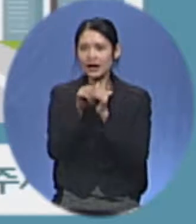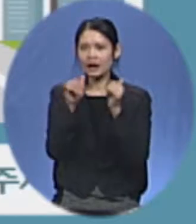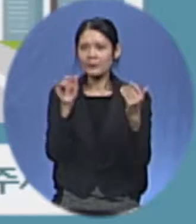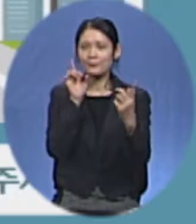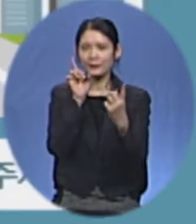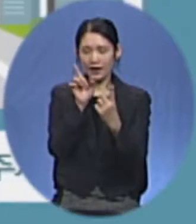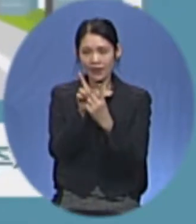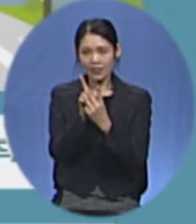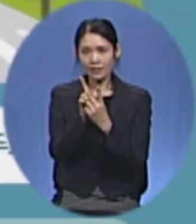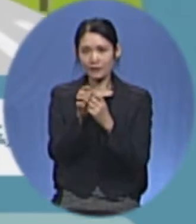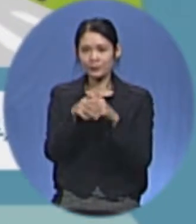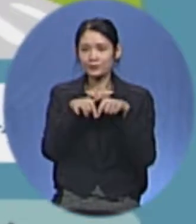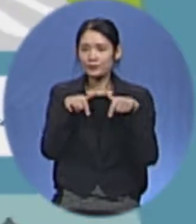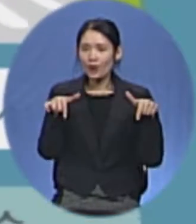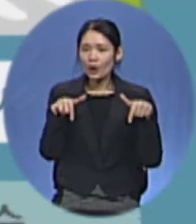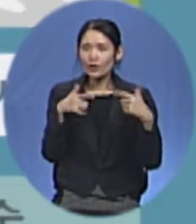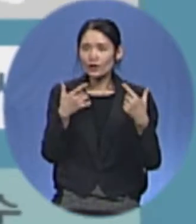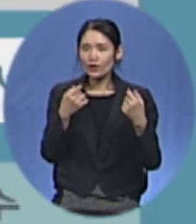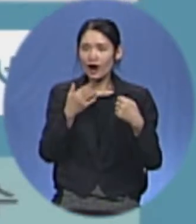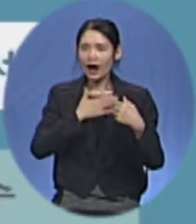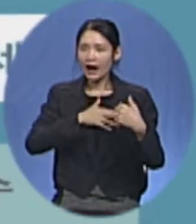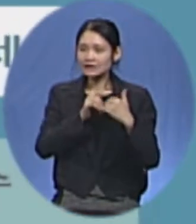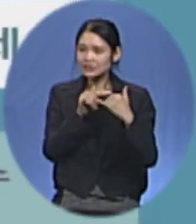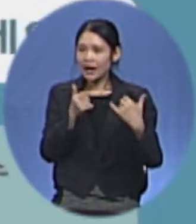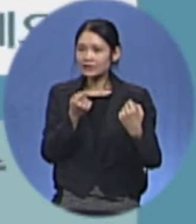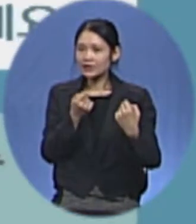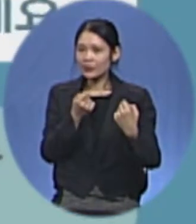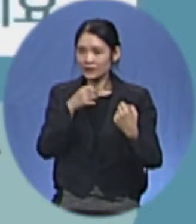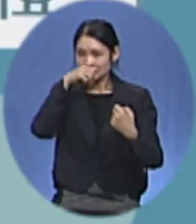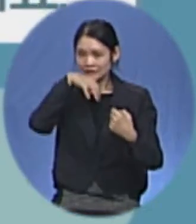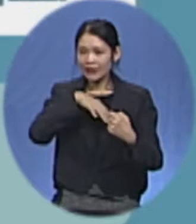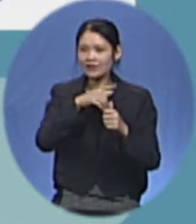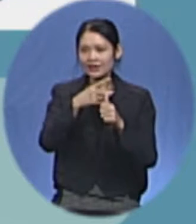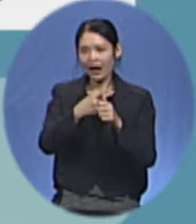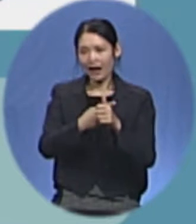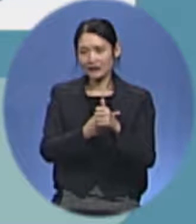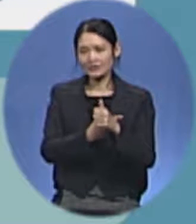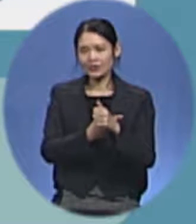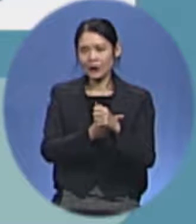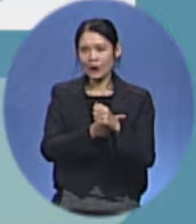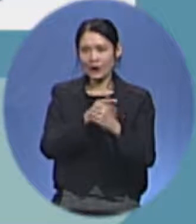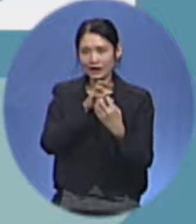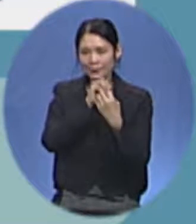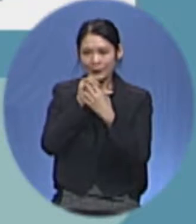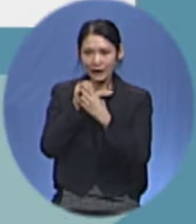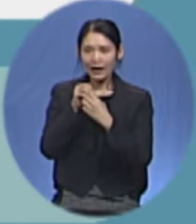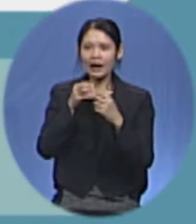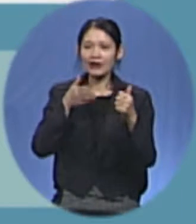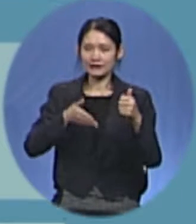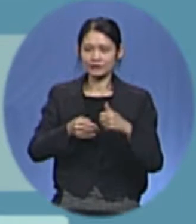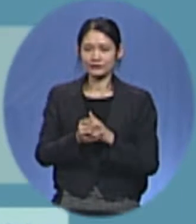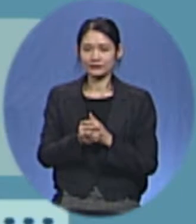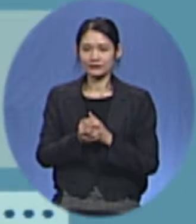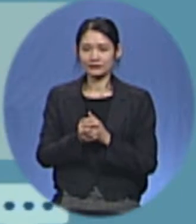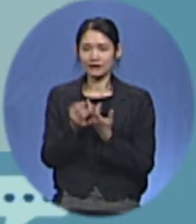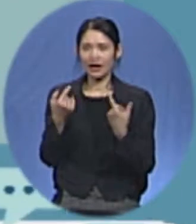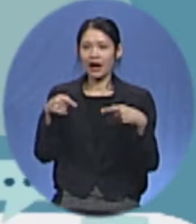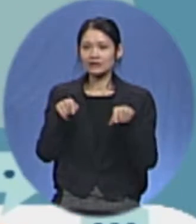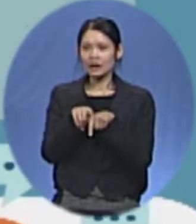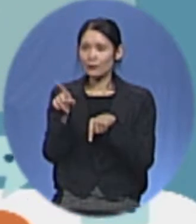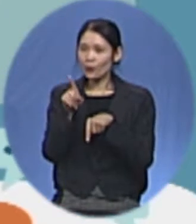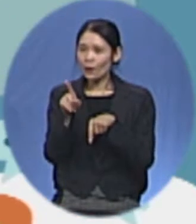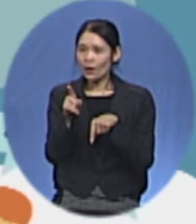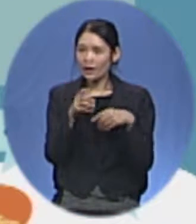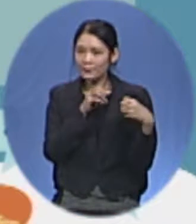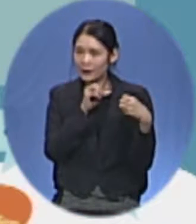만났을 때는 평소에 아는 사람을 만났을 때처럼 자연스럽게 대해주세요. 같이 무언가를